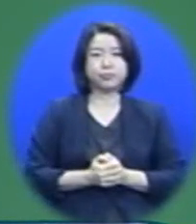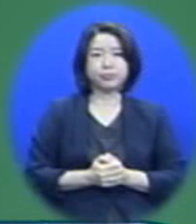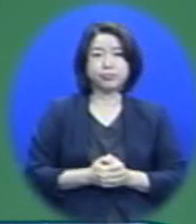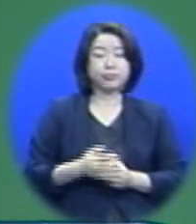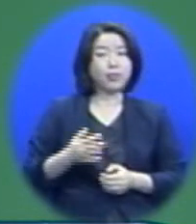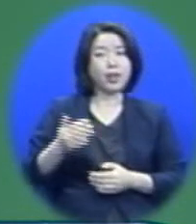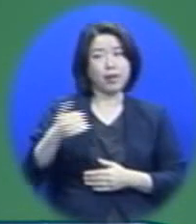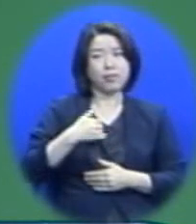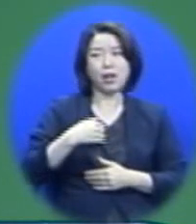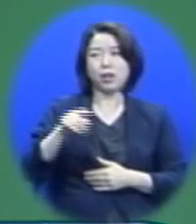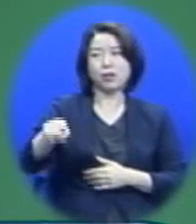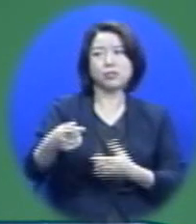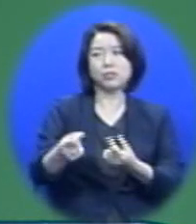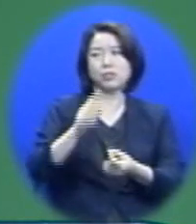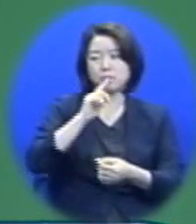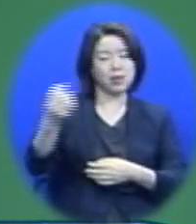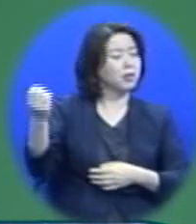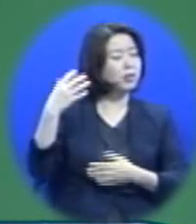나에게 그렇게 말하지 마세요.